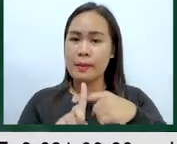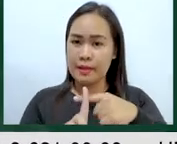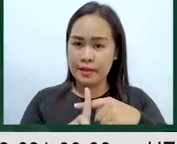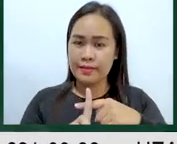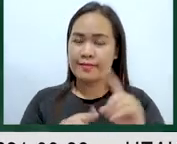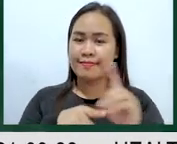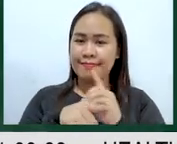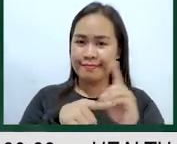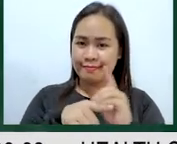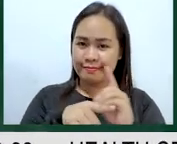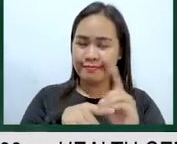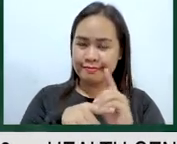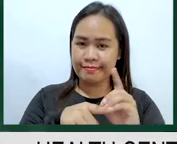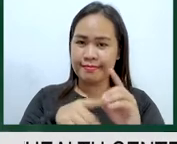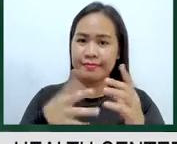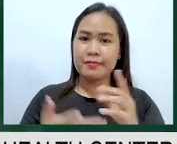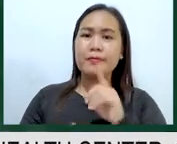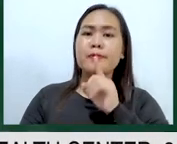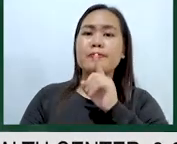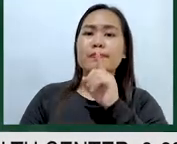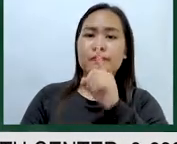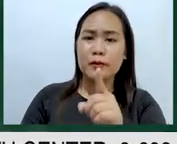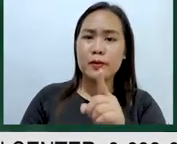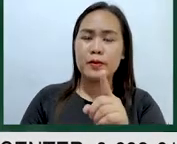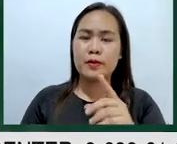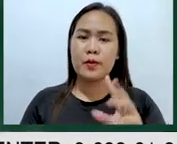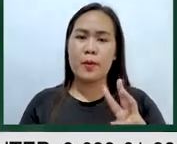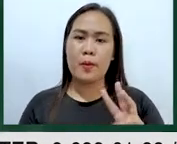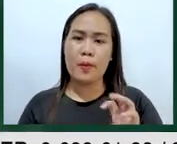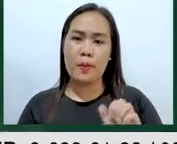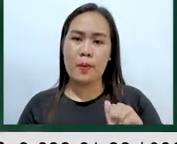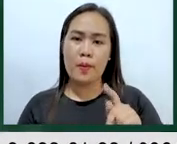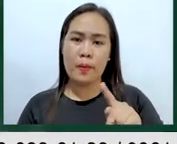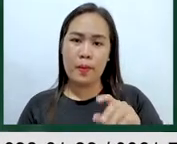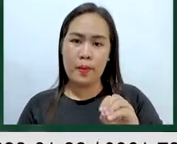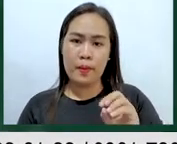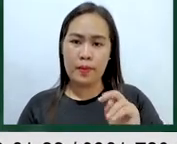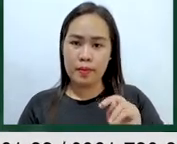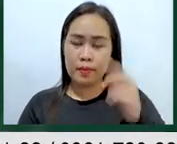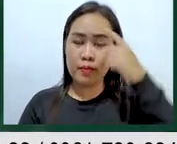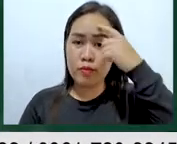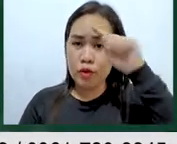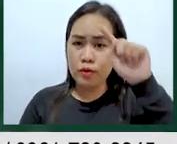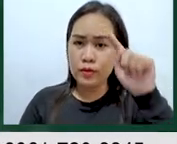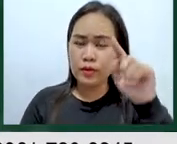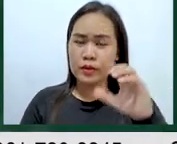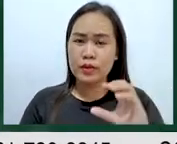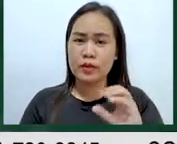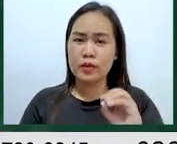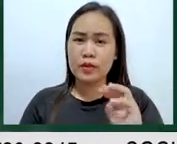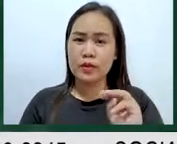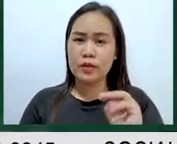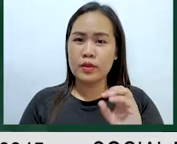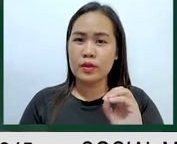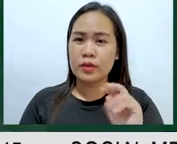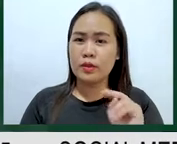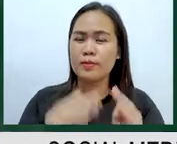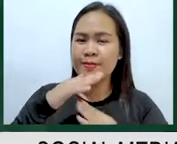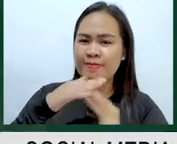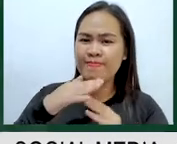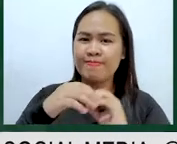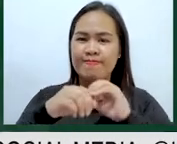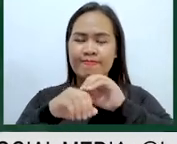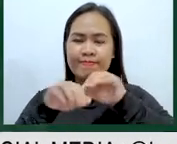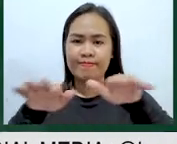disiplina. Yun pa rin ang ating magiging sandata dito po sa ating mga common na transmission areas